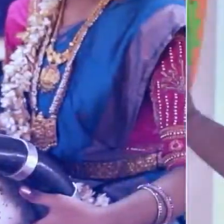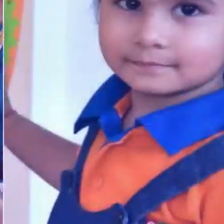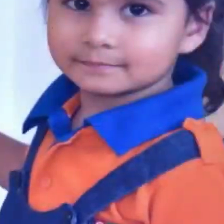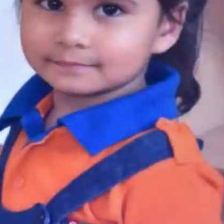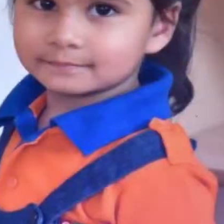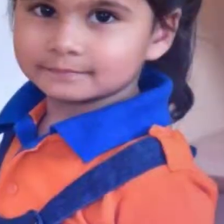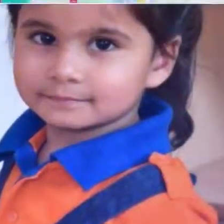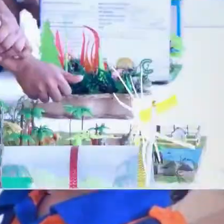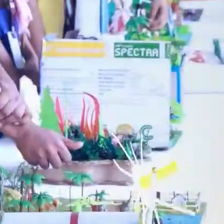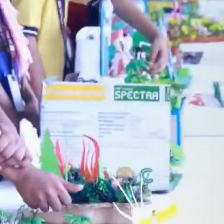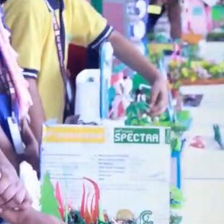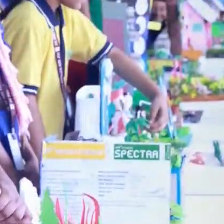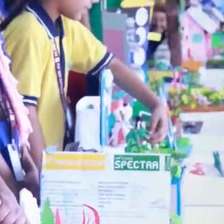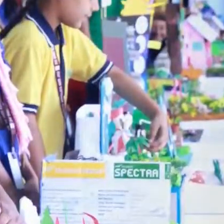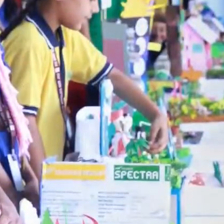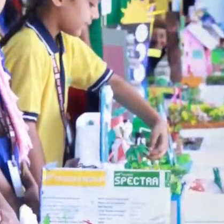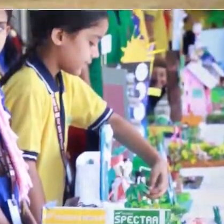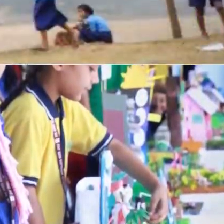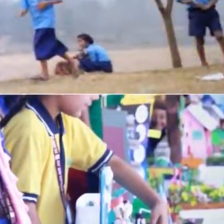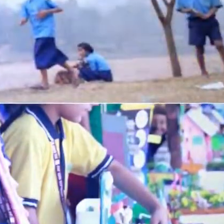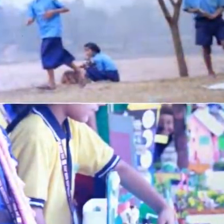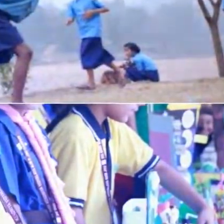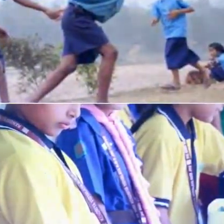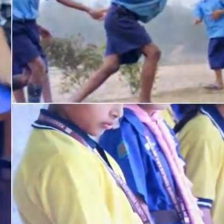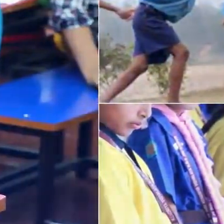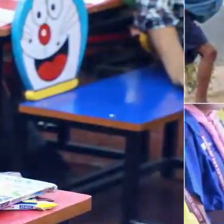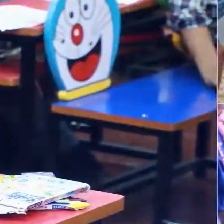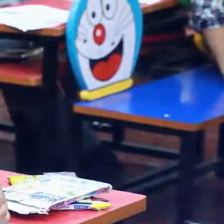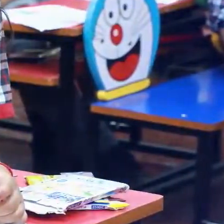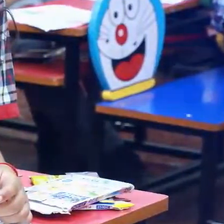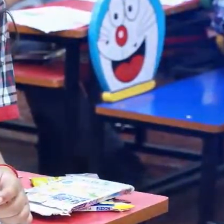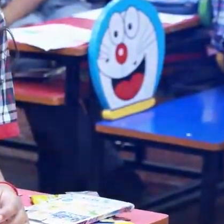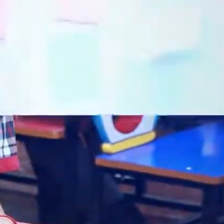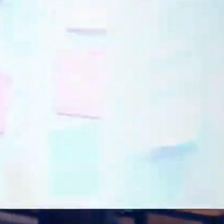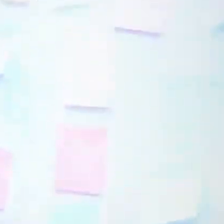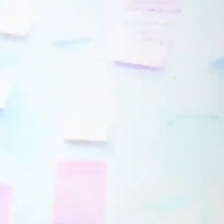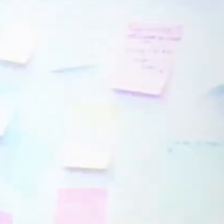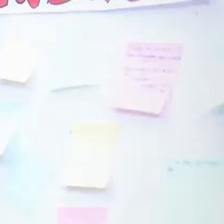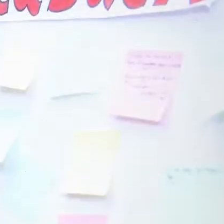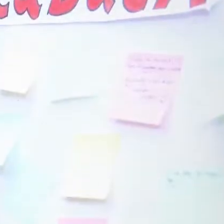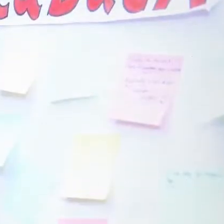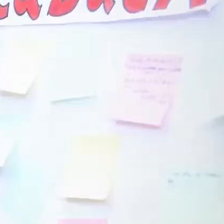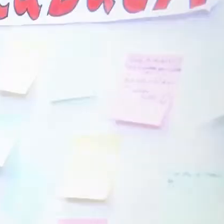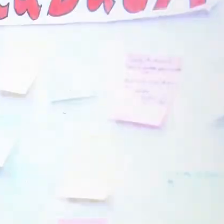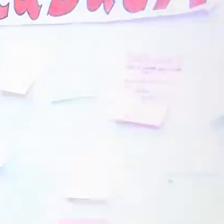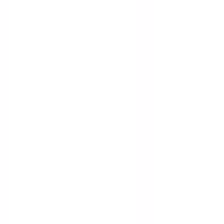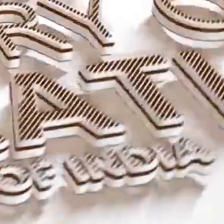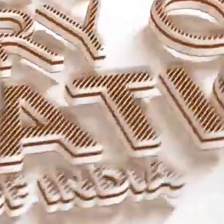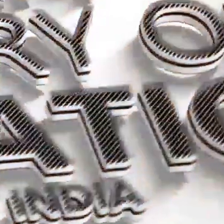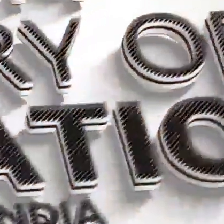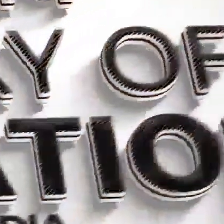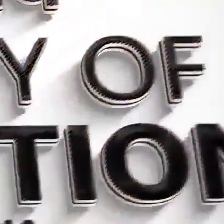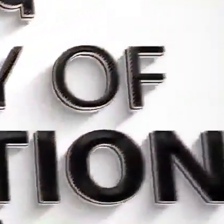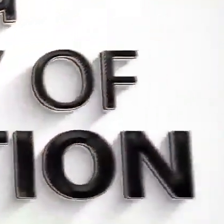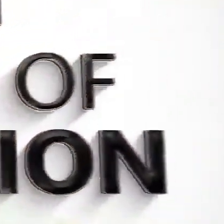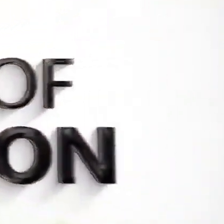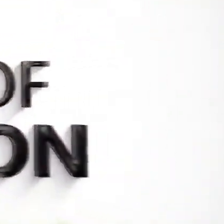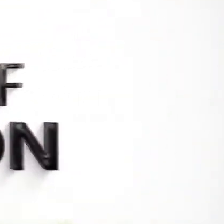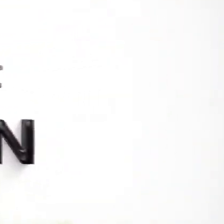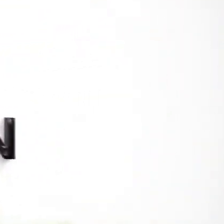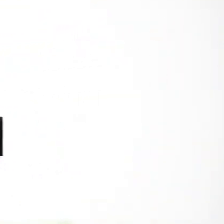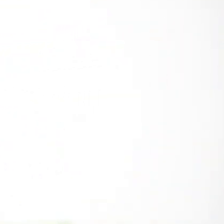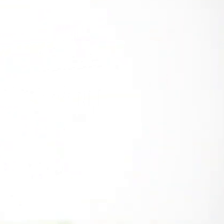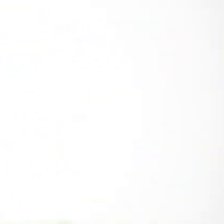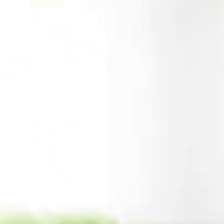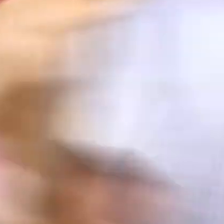क्या आपको भी गीत, कविता पढ़ने, लिखने और गाने गुनगुनाने में रुचि है? तो आइए शिक्षा मंत्रालय